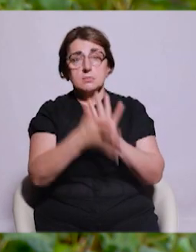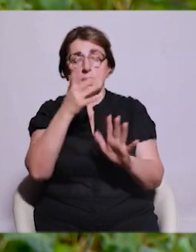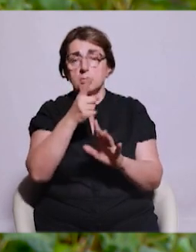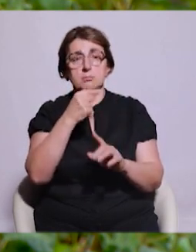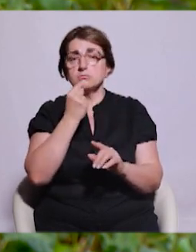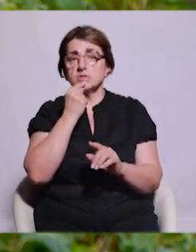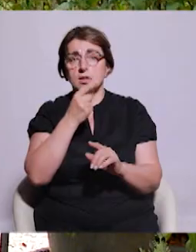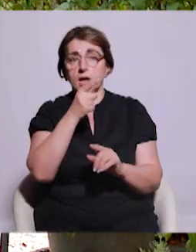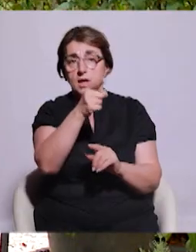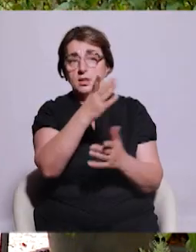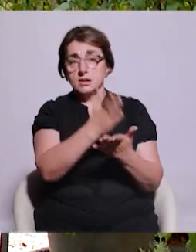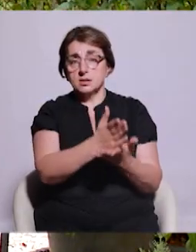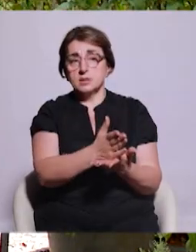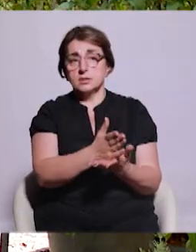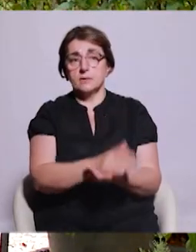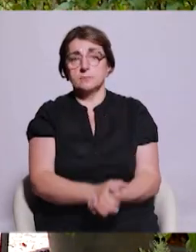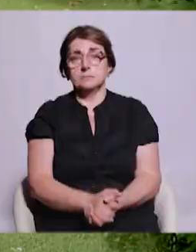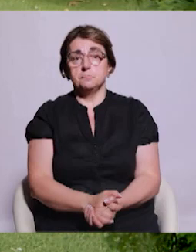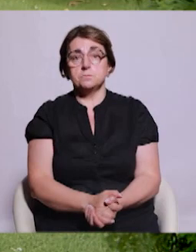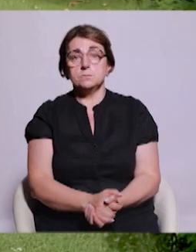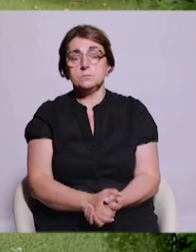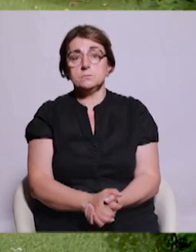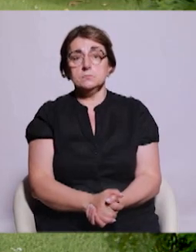პლანეტებისგან. აი ისიც.